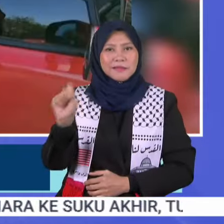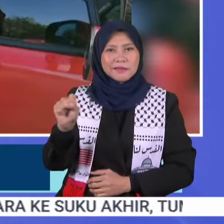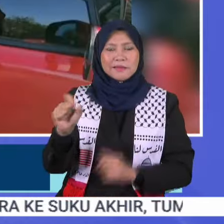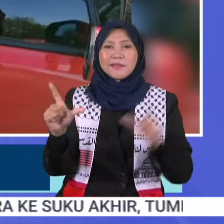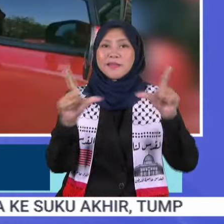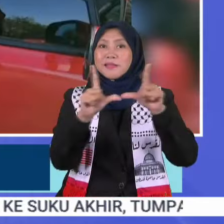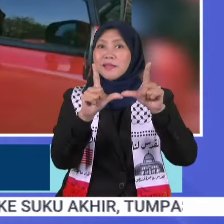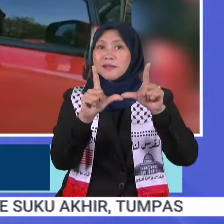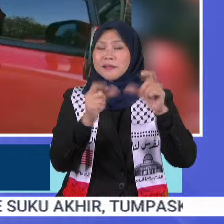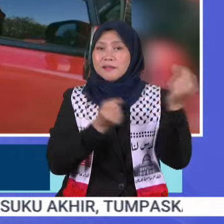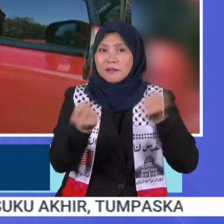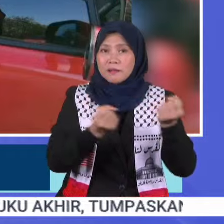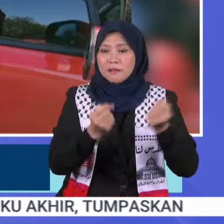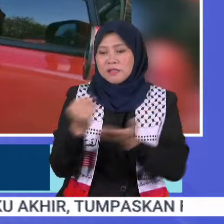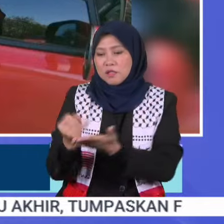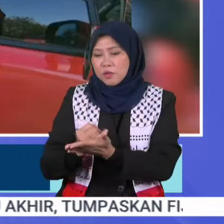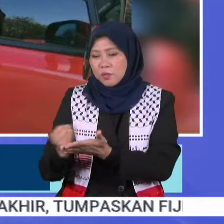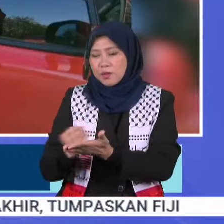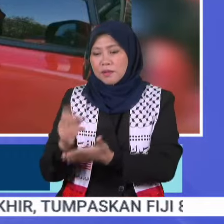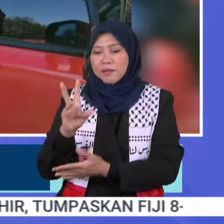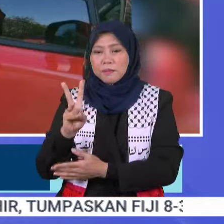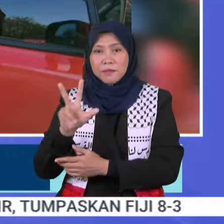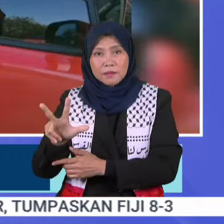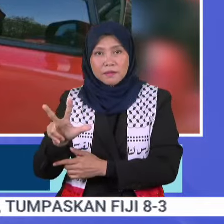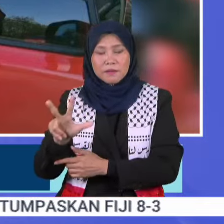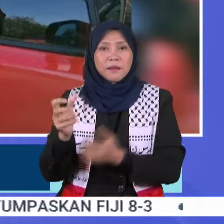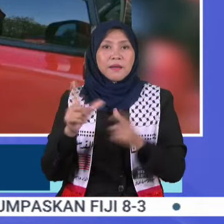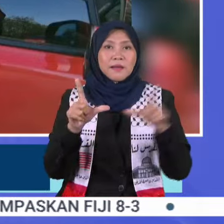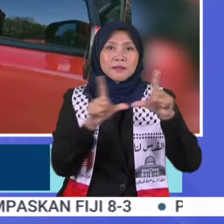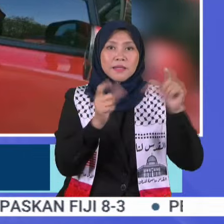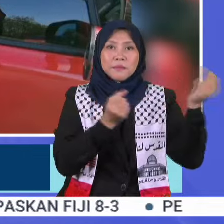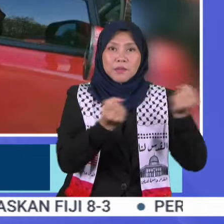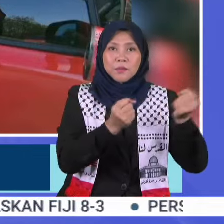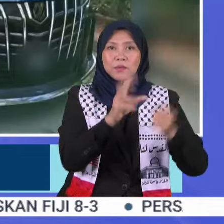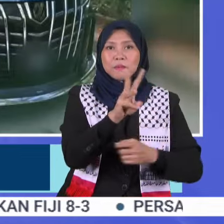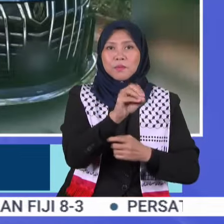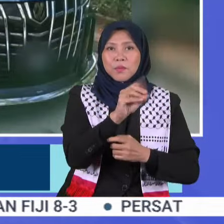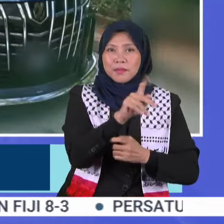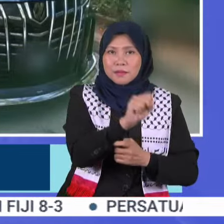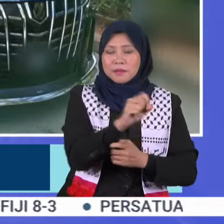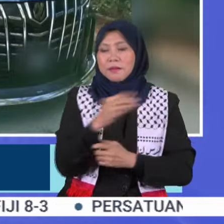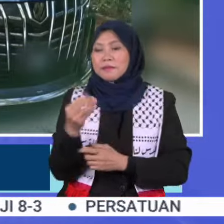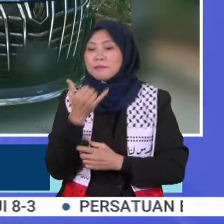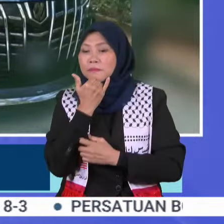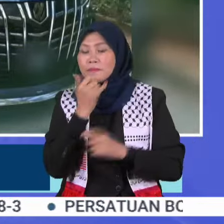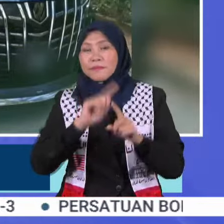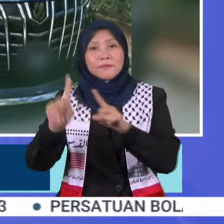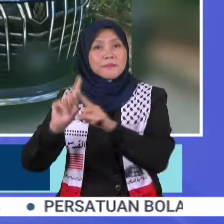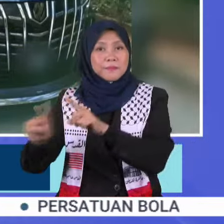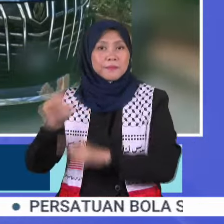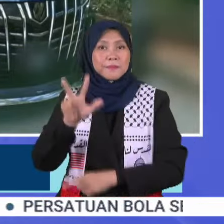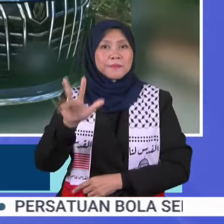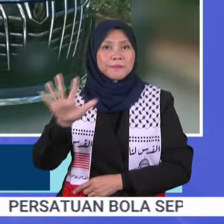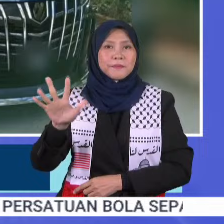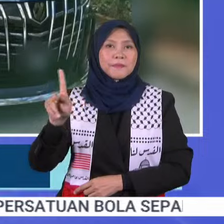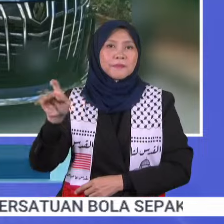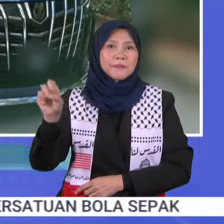lesen kenderaan dan insurans 63 kes, lesen memandu 60 kes dan kesalahan lain 35